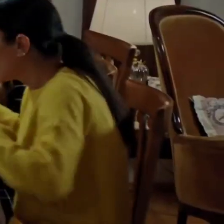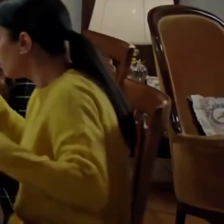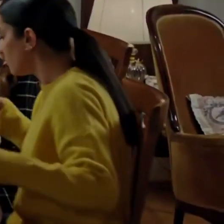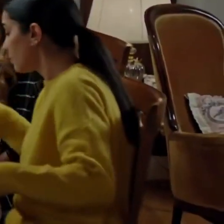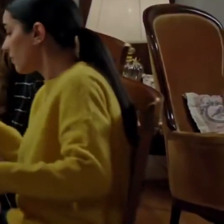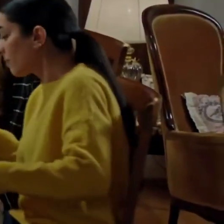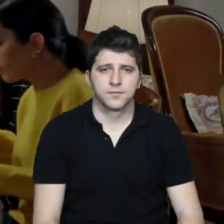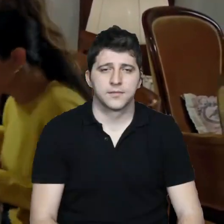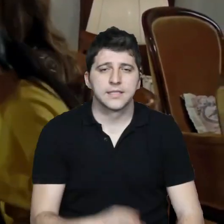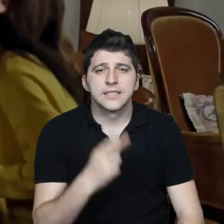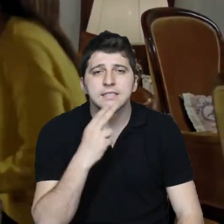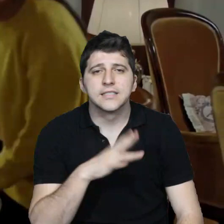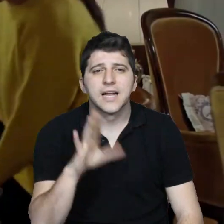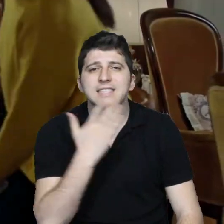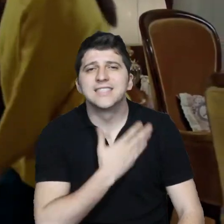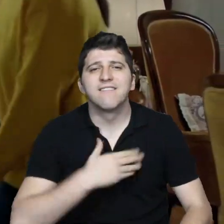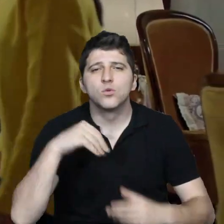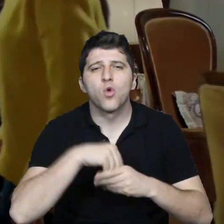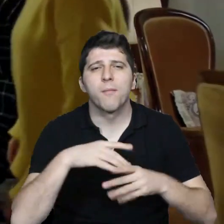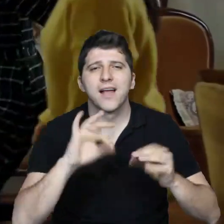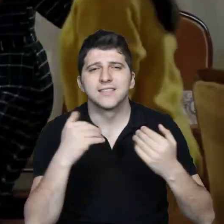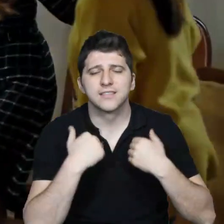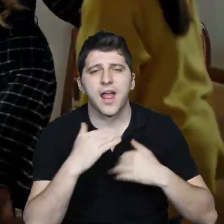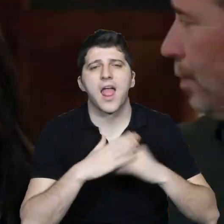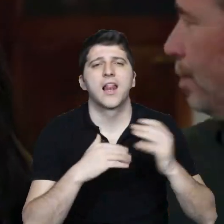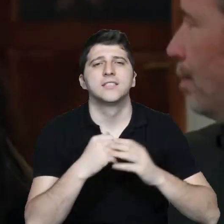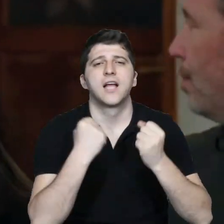Gelin. Kızlar sevdiğiniz dolmadan yaptım. Elleriniz.